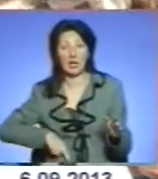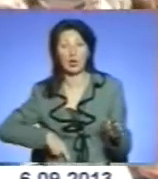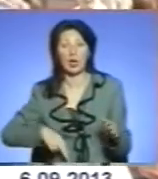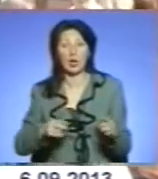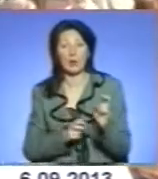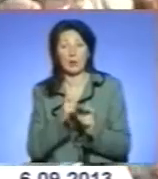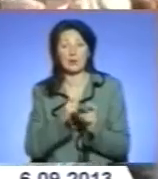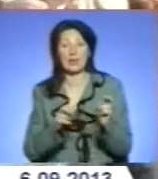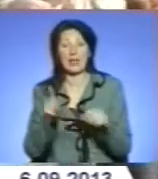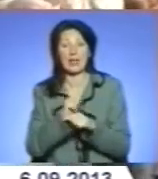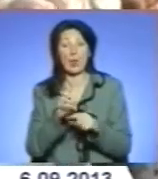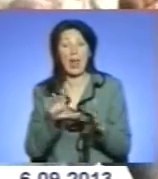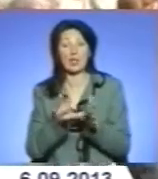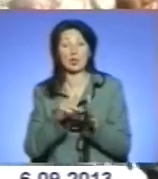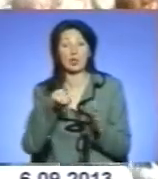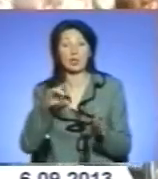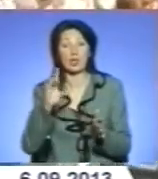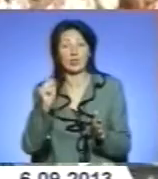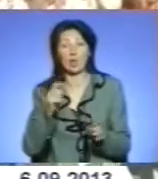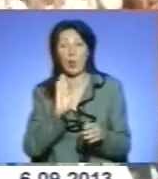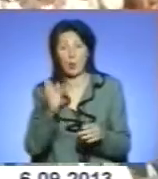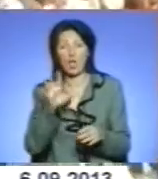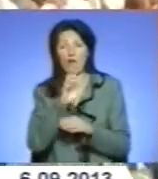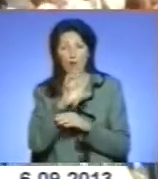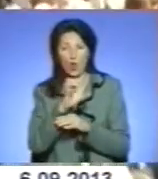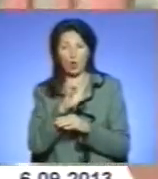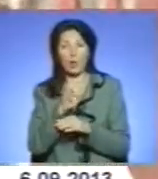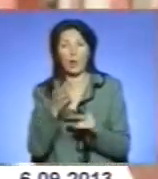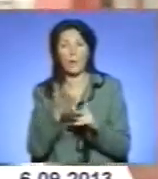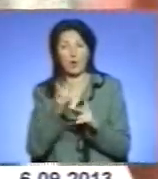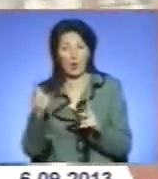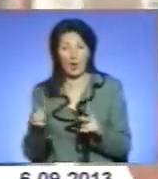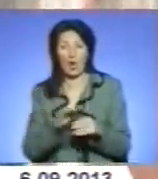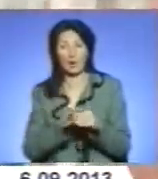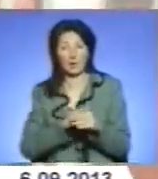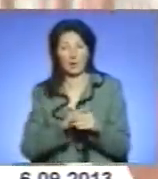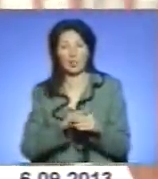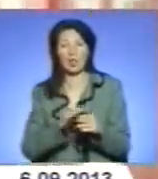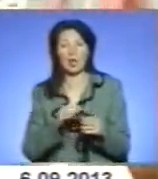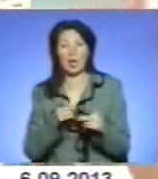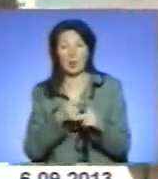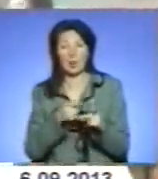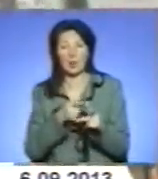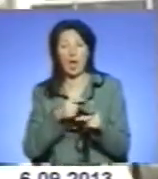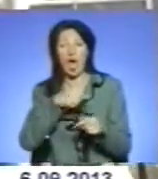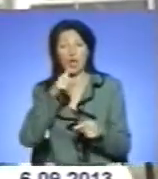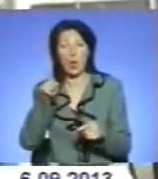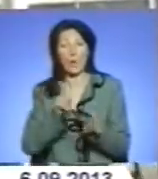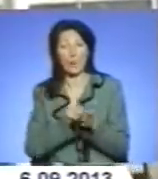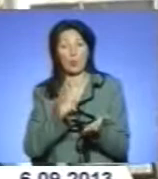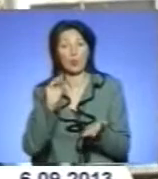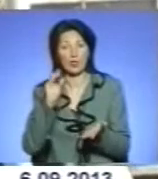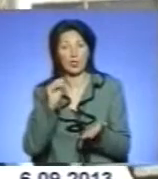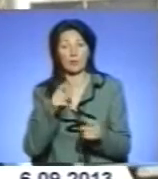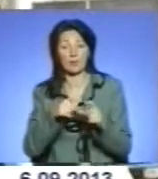Електротранс». На цих картках буде фото пільговика, його прізвище, ім'я та номер пенсійного посвідчення. Картками можуть